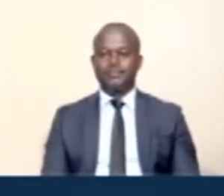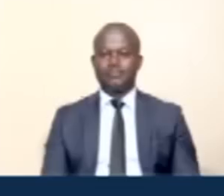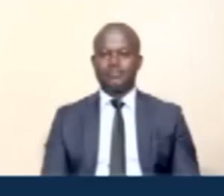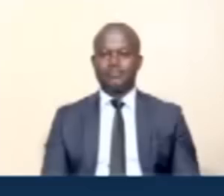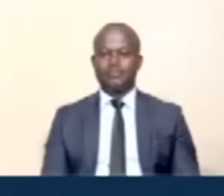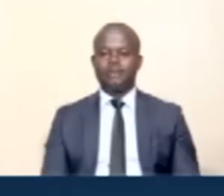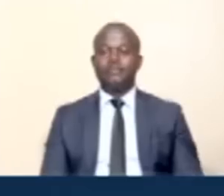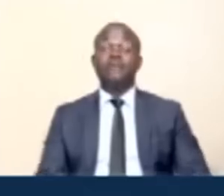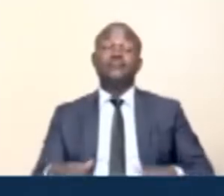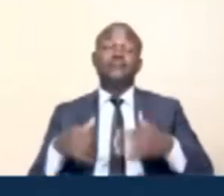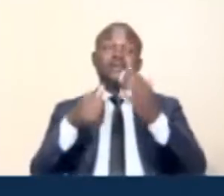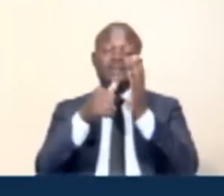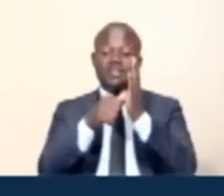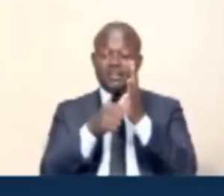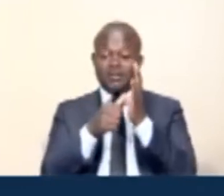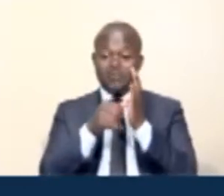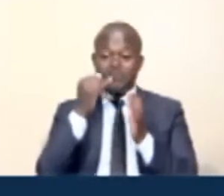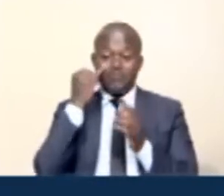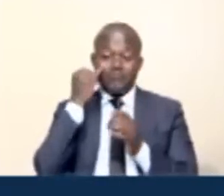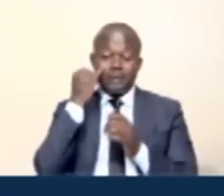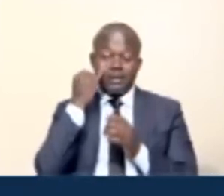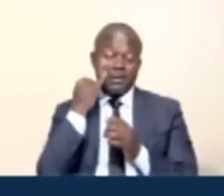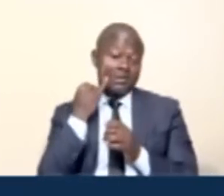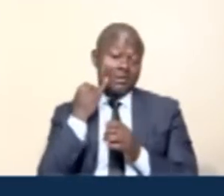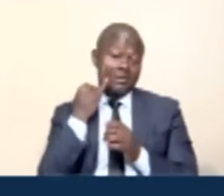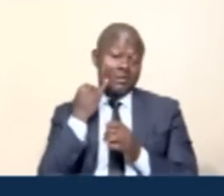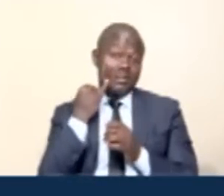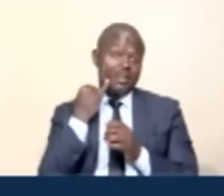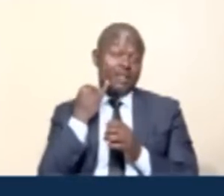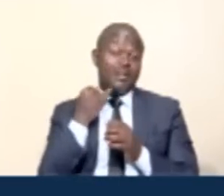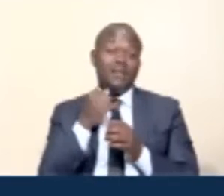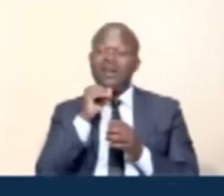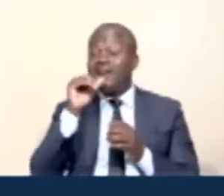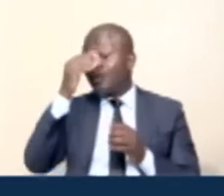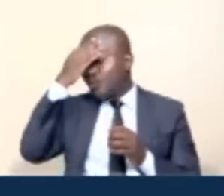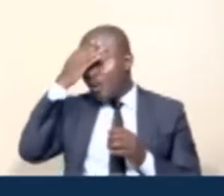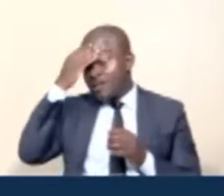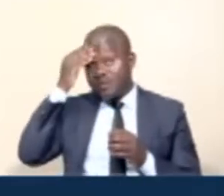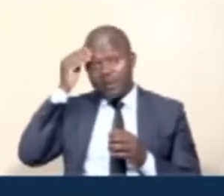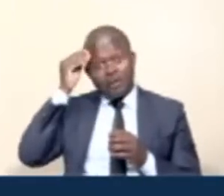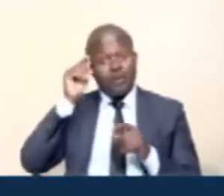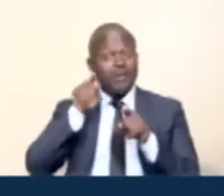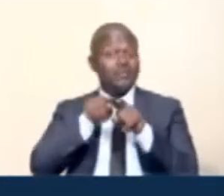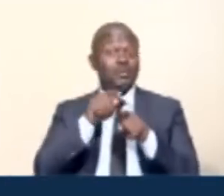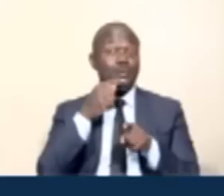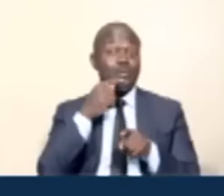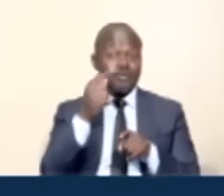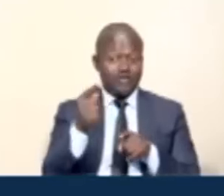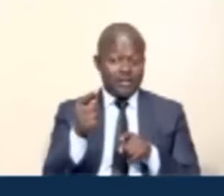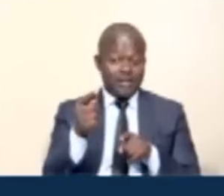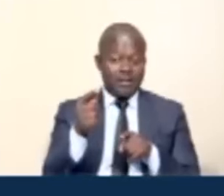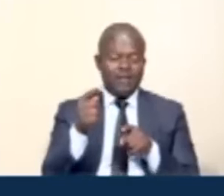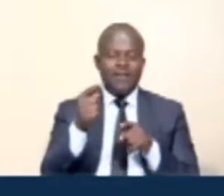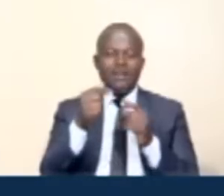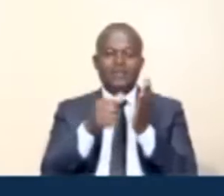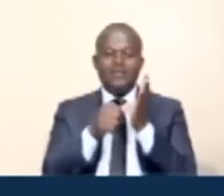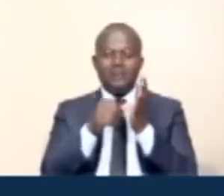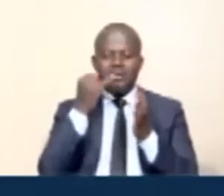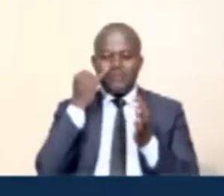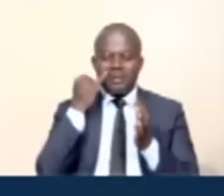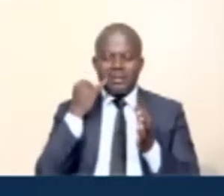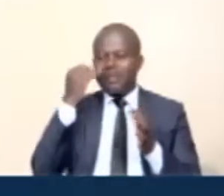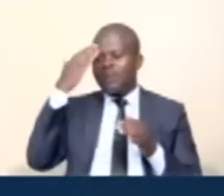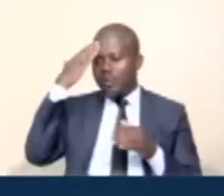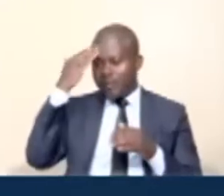Ni ikibazo gikomeye, ntabwo cyabaye amasigara kicaro rwose nk'uko bivuze. Ni ikibazo gikomeye kubera ko